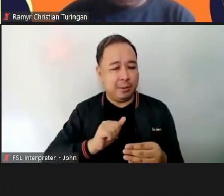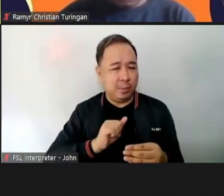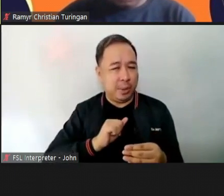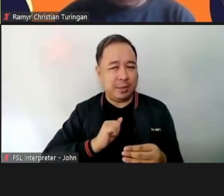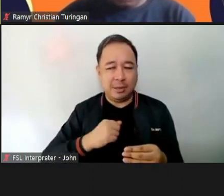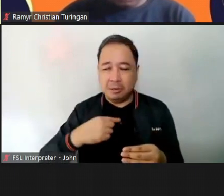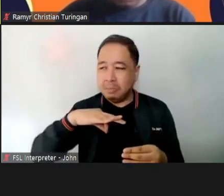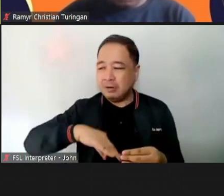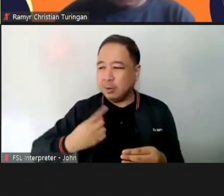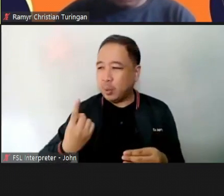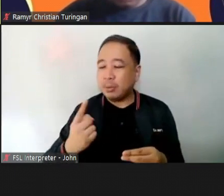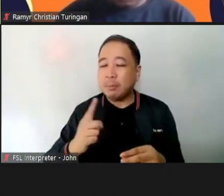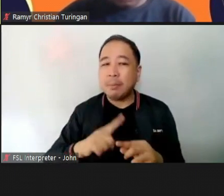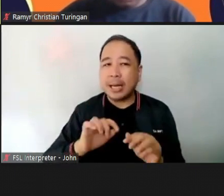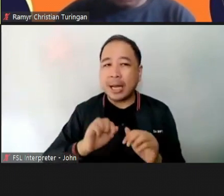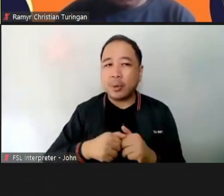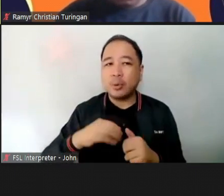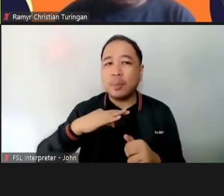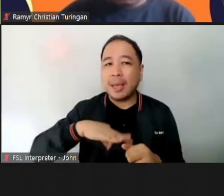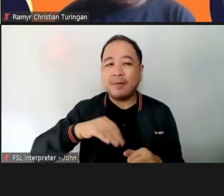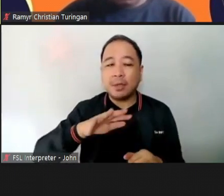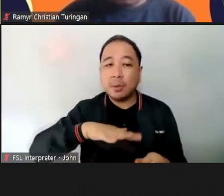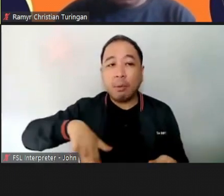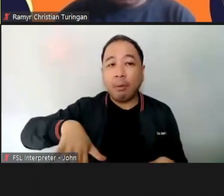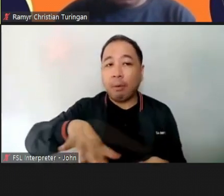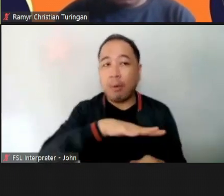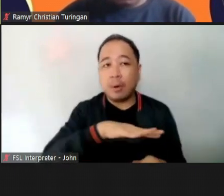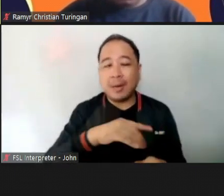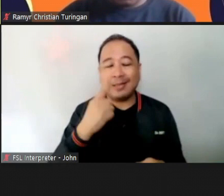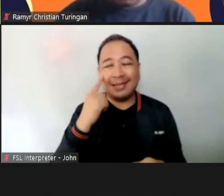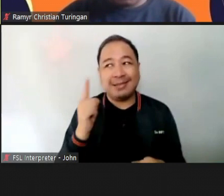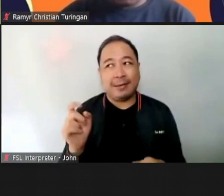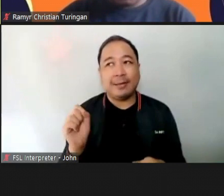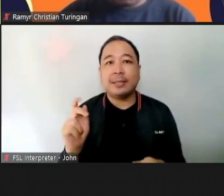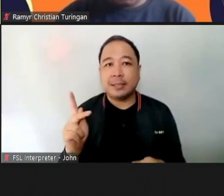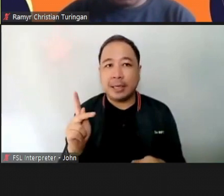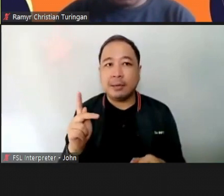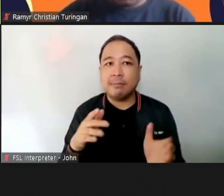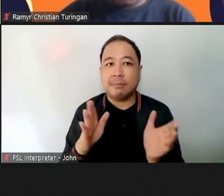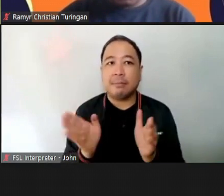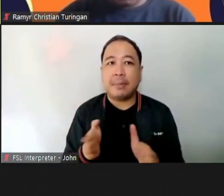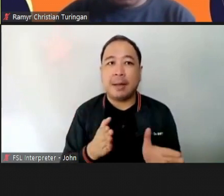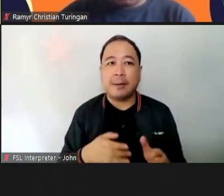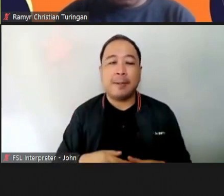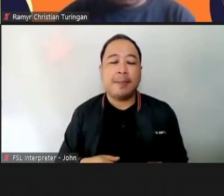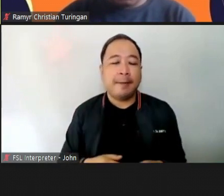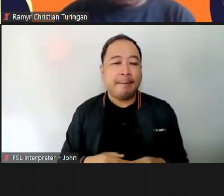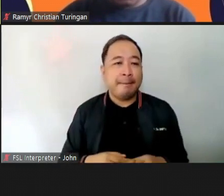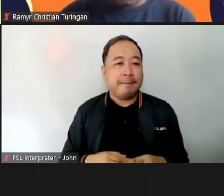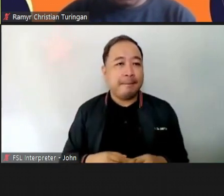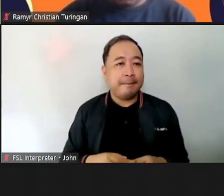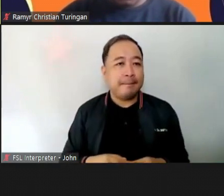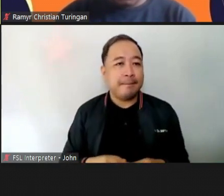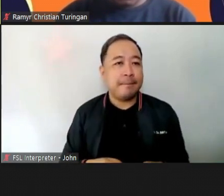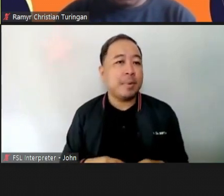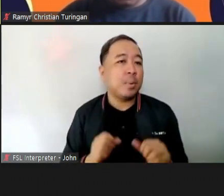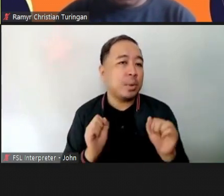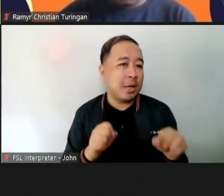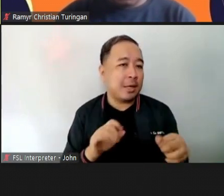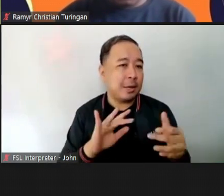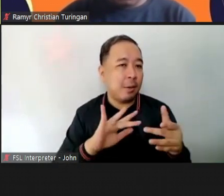yung nakakabuti sa lahat. So ngayon yung magandang isipin na gawin ng SK. Pagdating naman po, pwede naman po online, which is